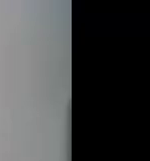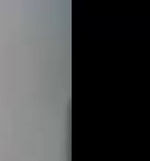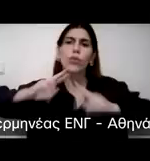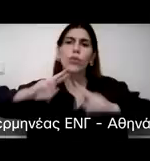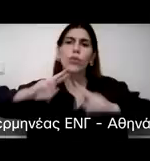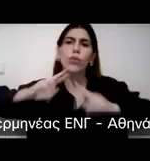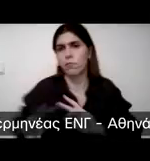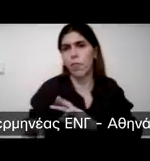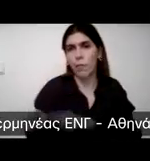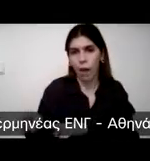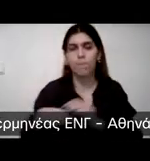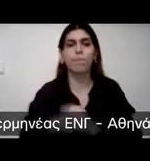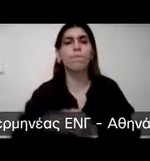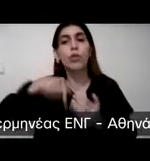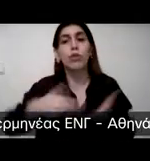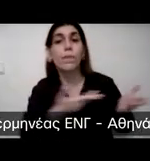κυρία Αναστασία.